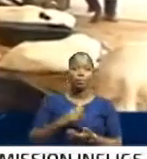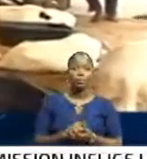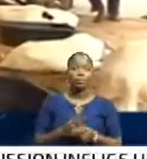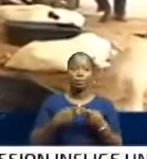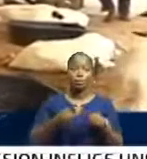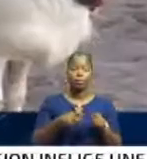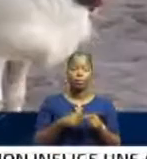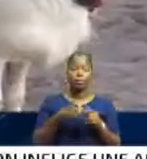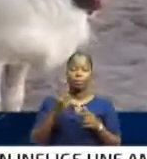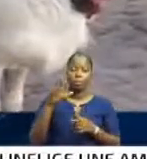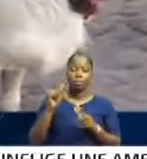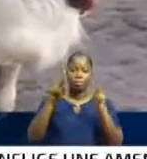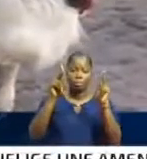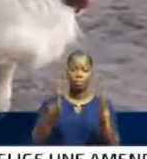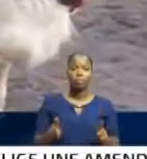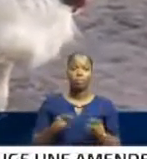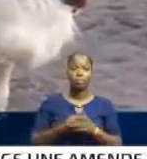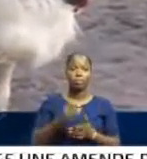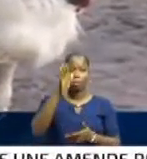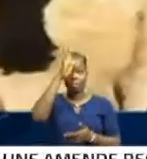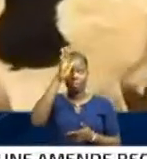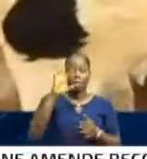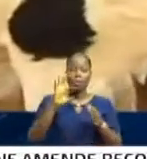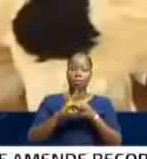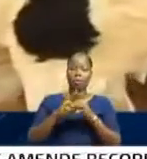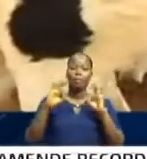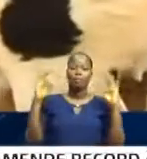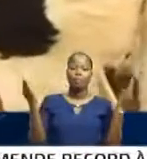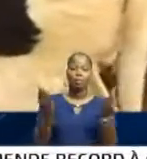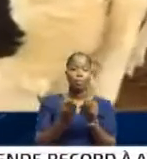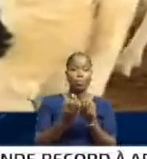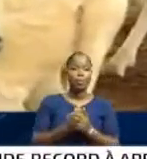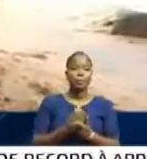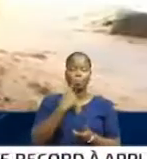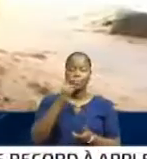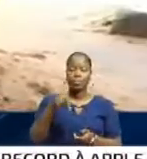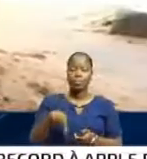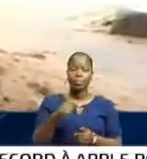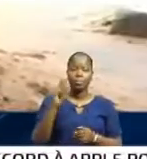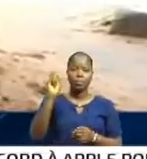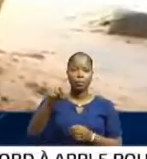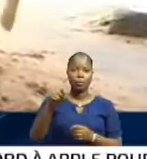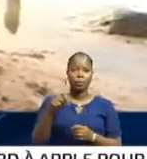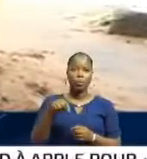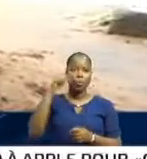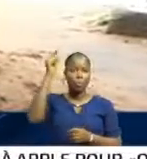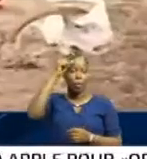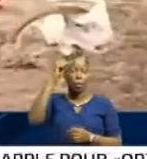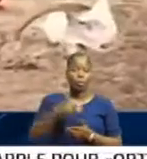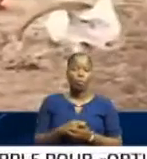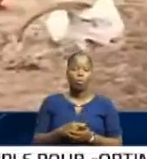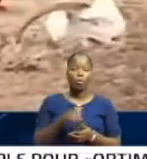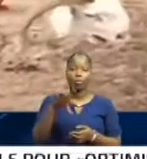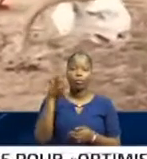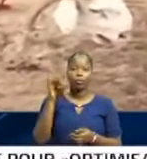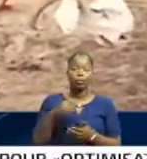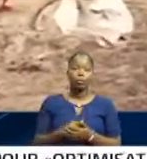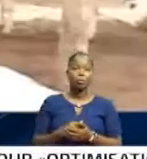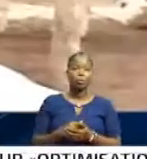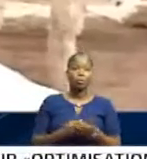population à dakar les pères de famille justice déclarations du ministre selon le devoir du gouvernement est de trouver assez de moutons par tous les moyens